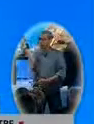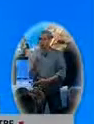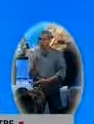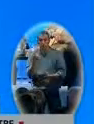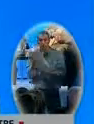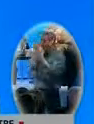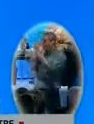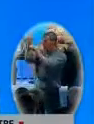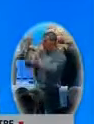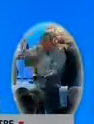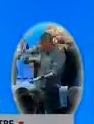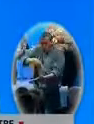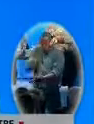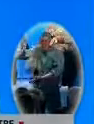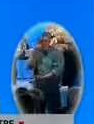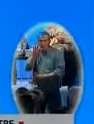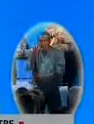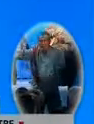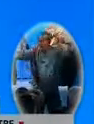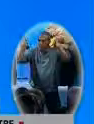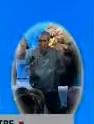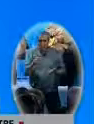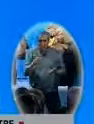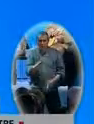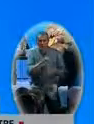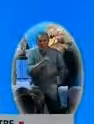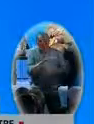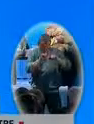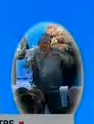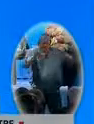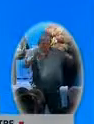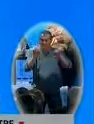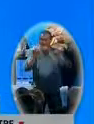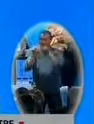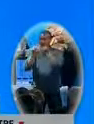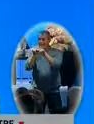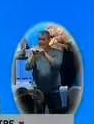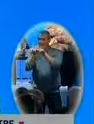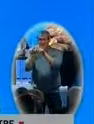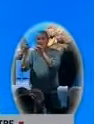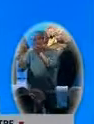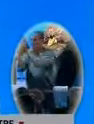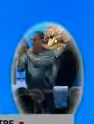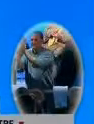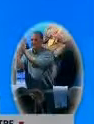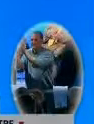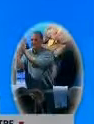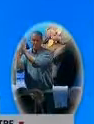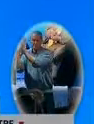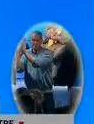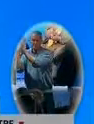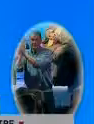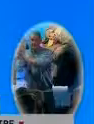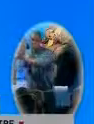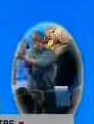notre identité profonde. Écoutez bien, liberté, égalité, fraternité, mais liberté